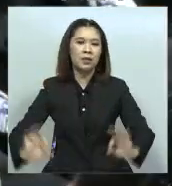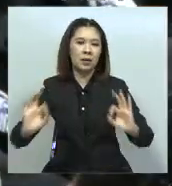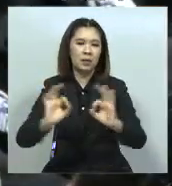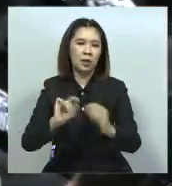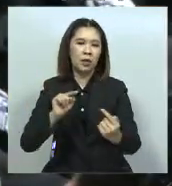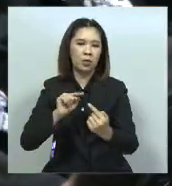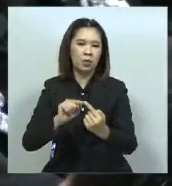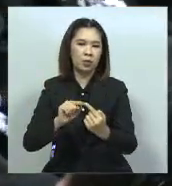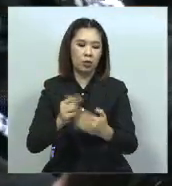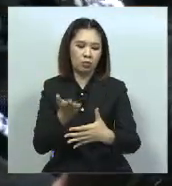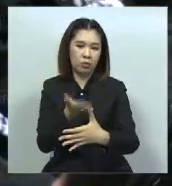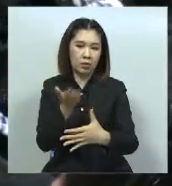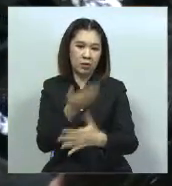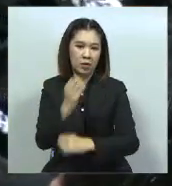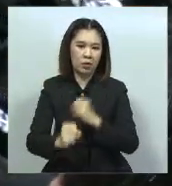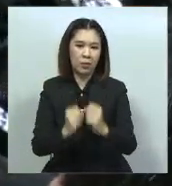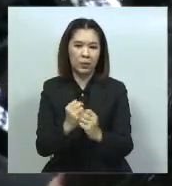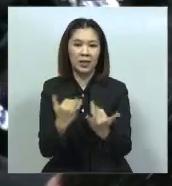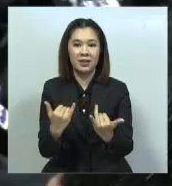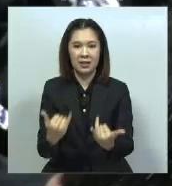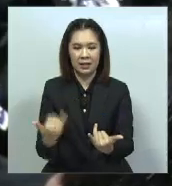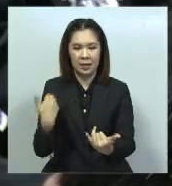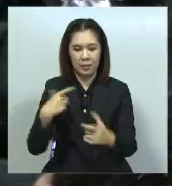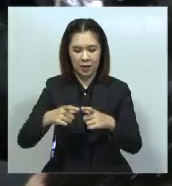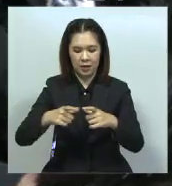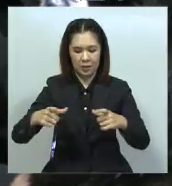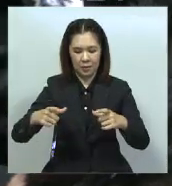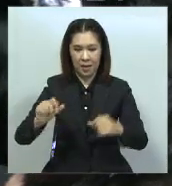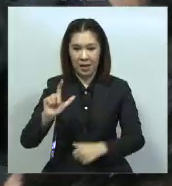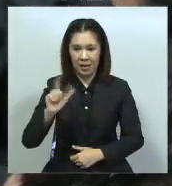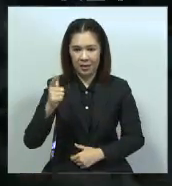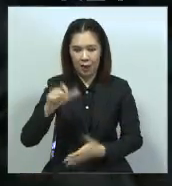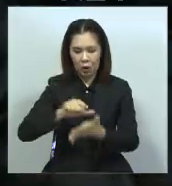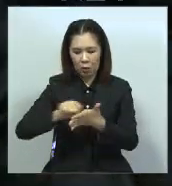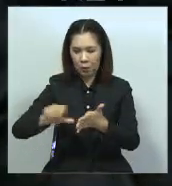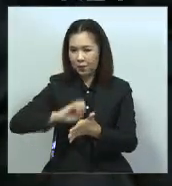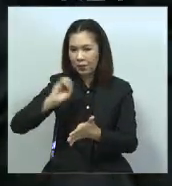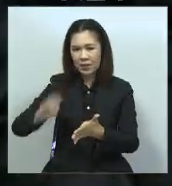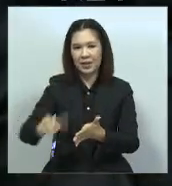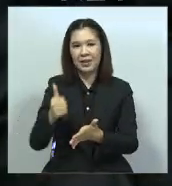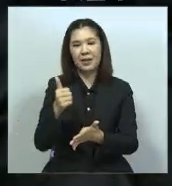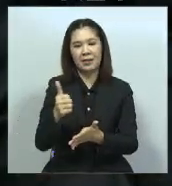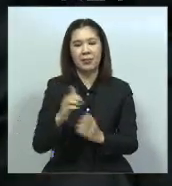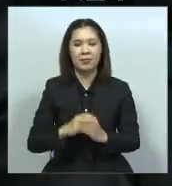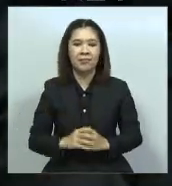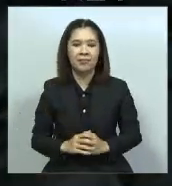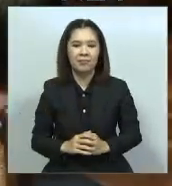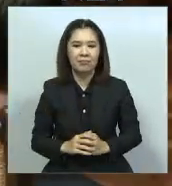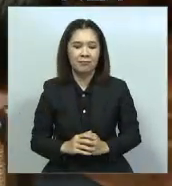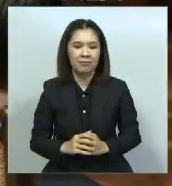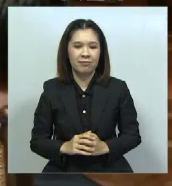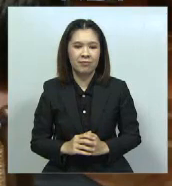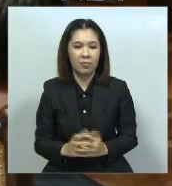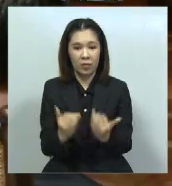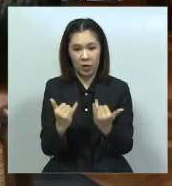วงต้นปีที่ผ่านมาเราสามารถปลดล็อกใบเหลือง IUU จากทางสหภาพยุโรปลงได้นะครับงานครั้ง